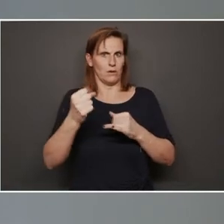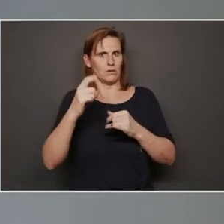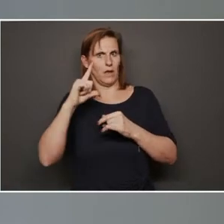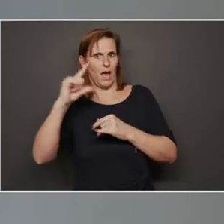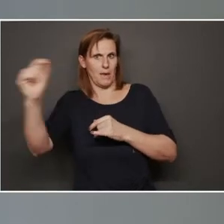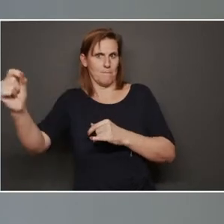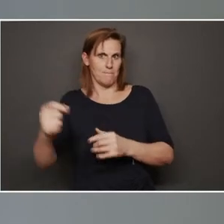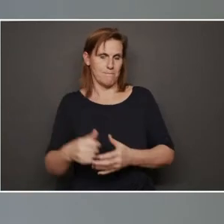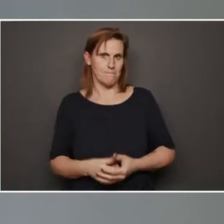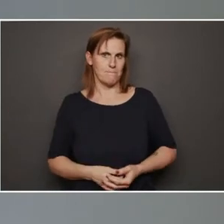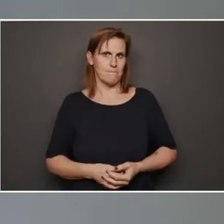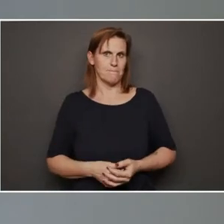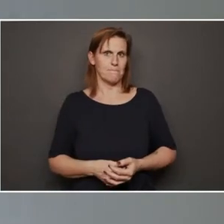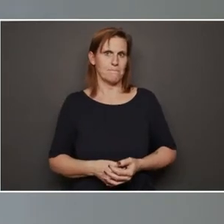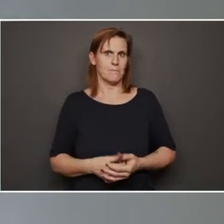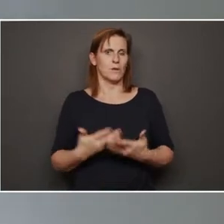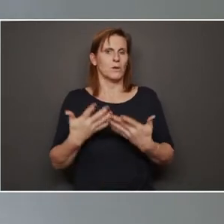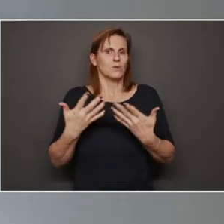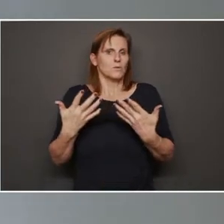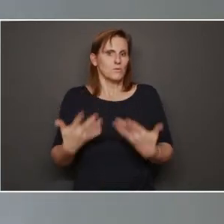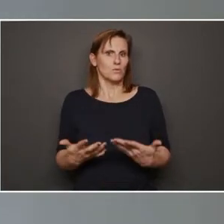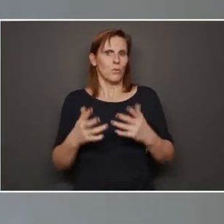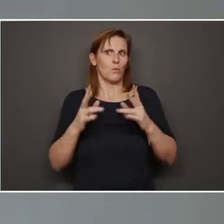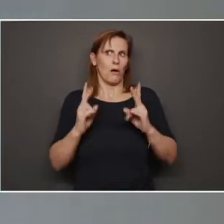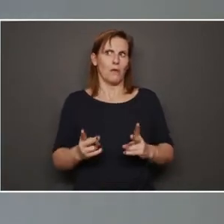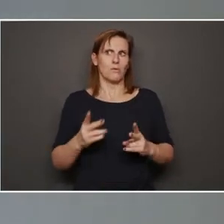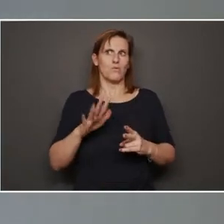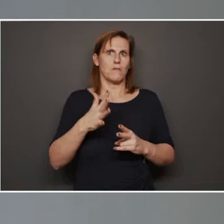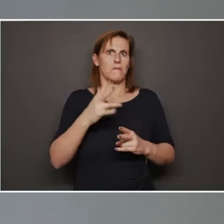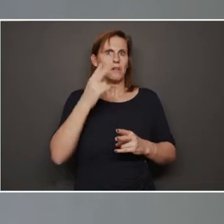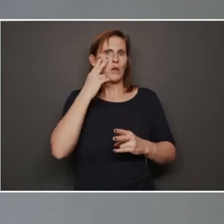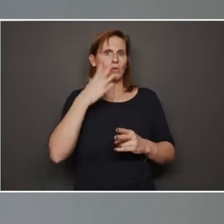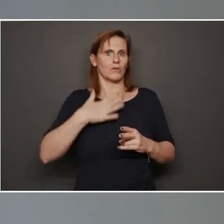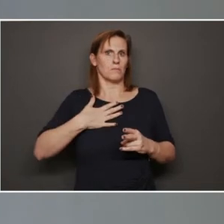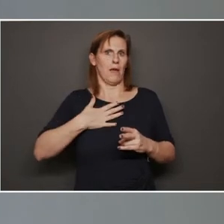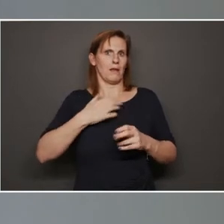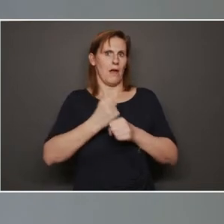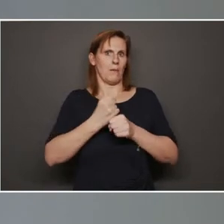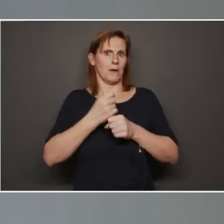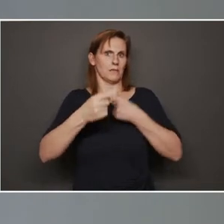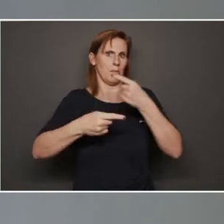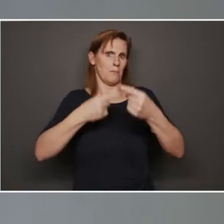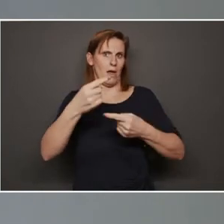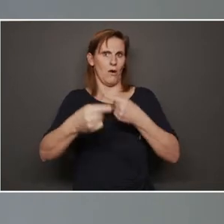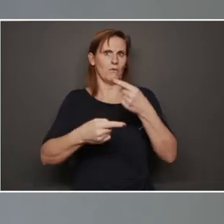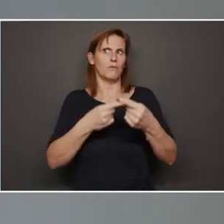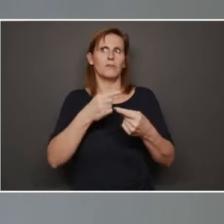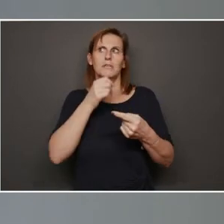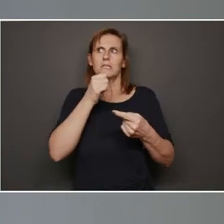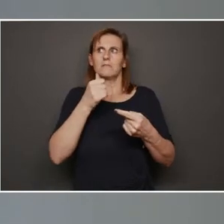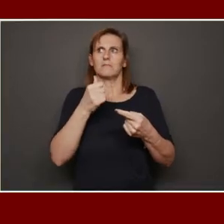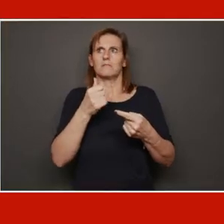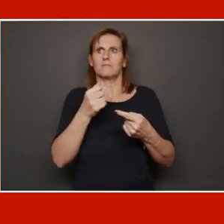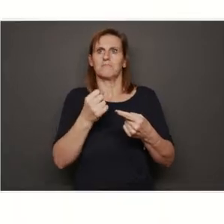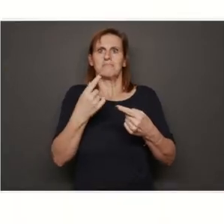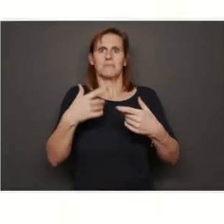Hause. So kann man ungefähr den Arbeitsablauf. Ist jetzt nicht so aufregend, aber.